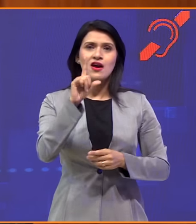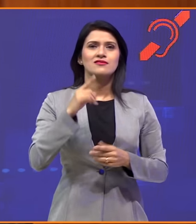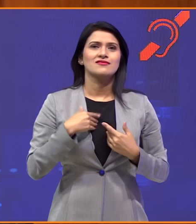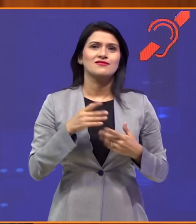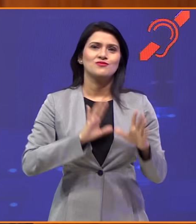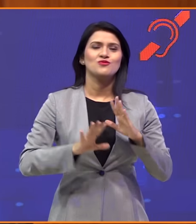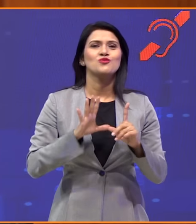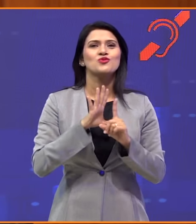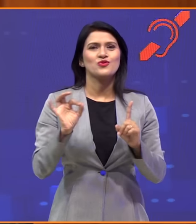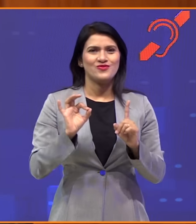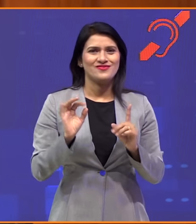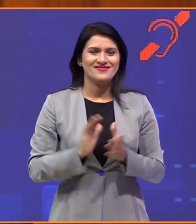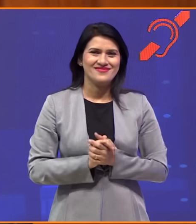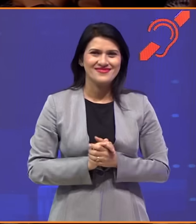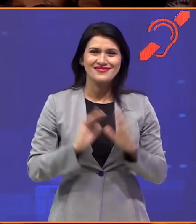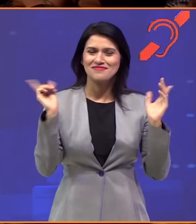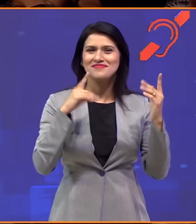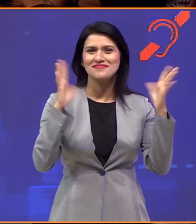अक्स